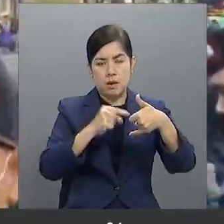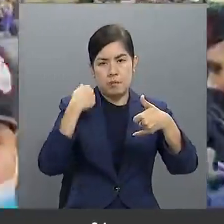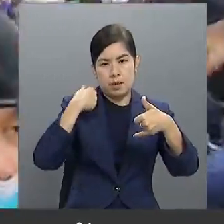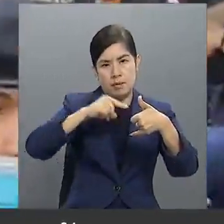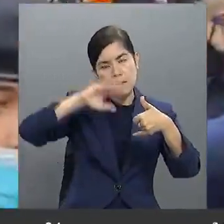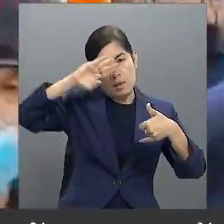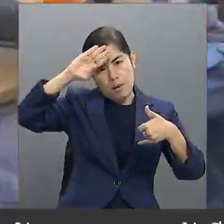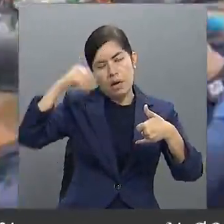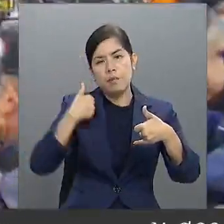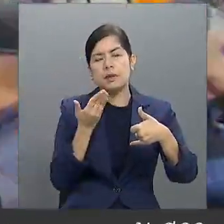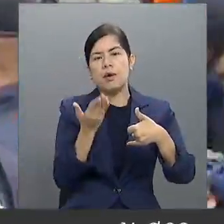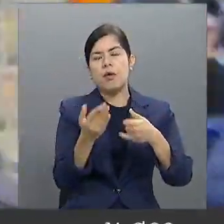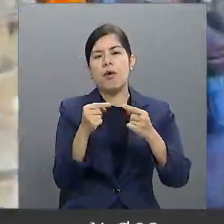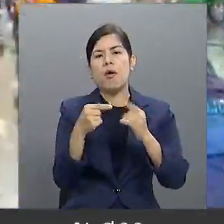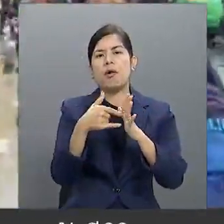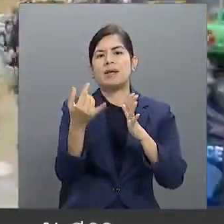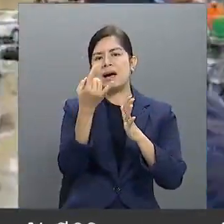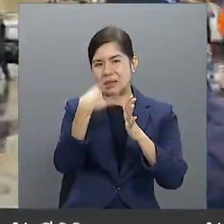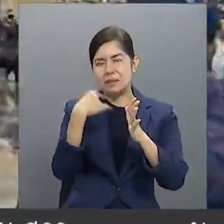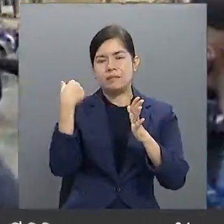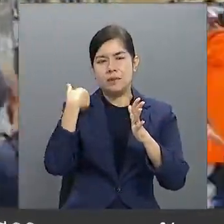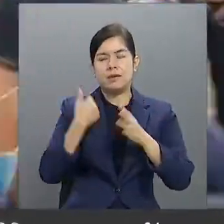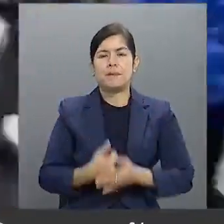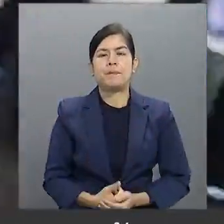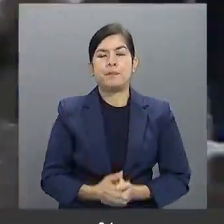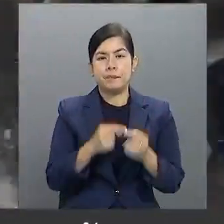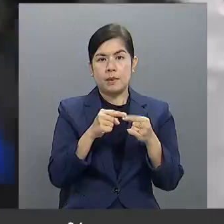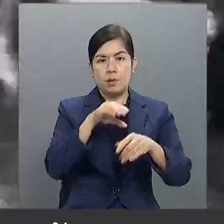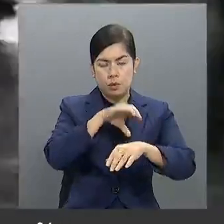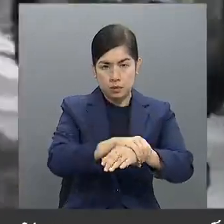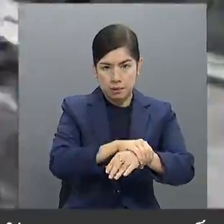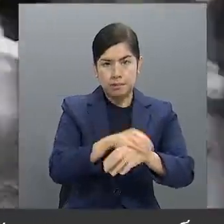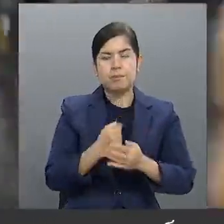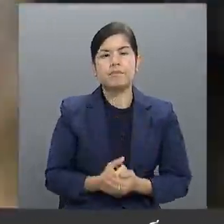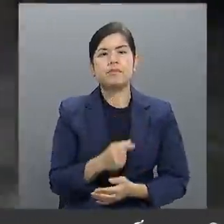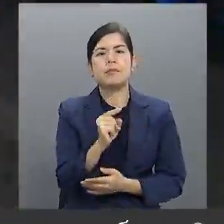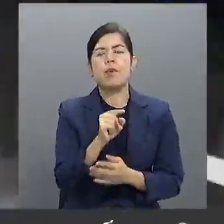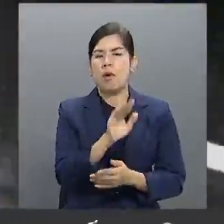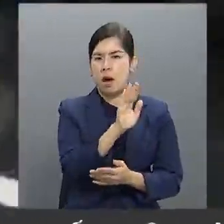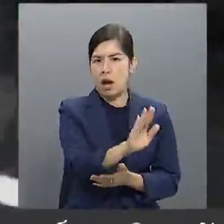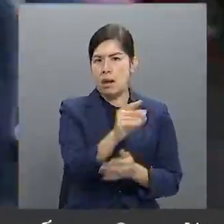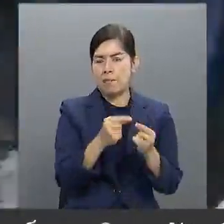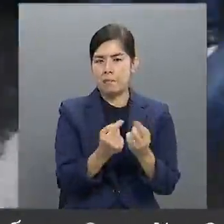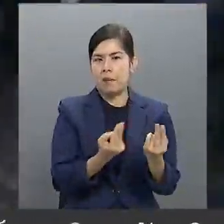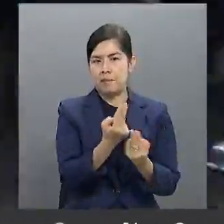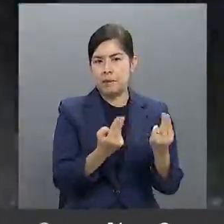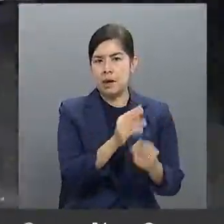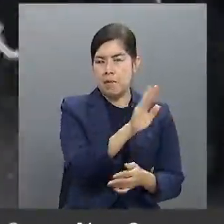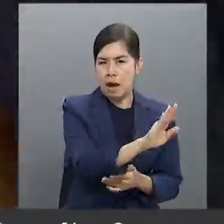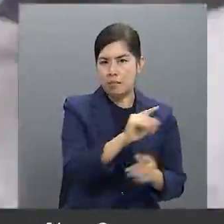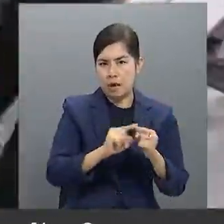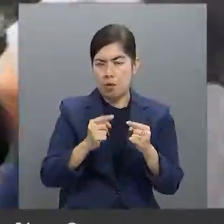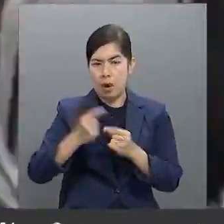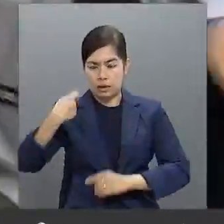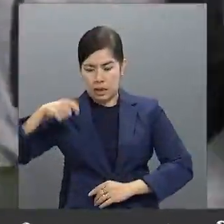ได้ขอยาพาราเซตตามอลรับประทานโดยระหว่างผู้ต้องหาถูกปากตัวก็จะไม่อนุญาตให้ญาติเข้าเยี่ยมแต่ว่าจะให้ทนายความเข้าไป